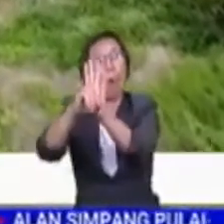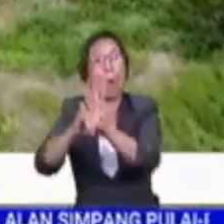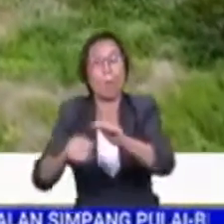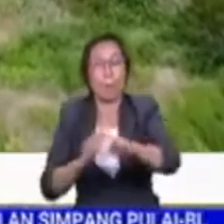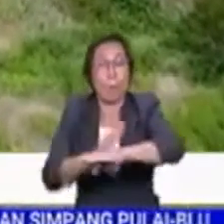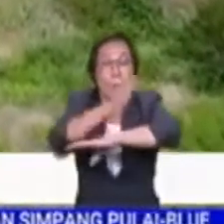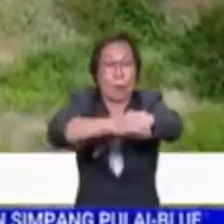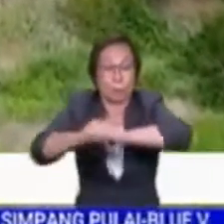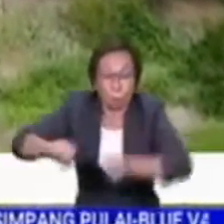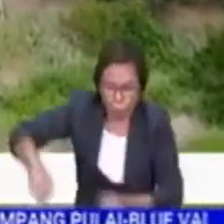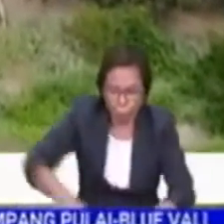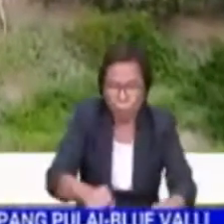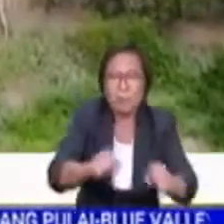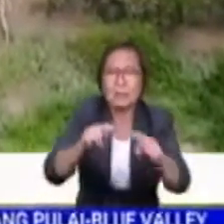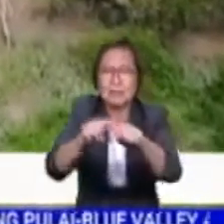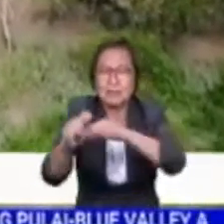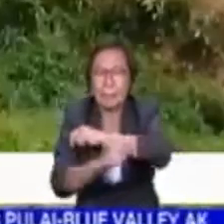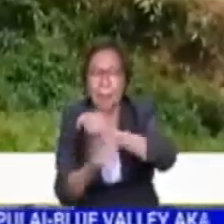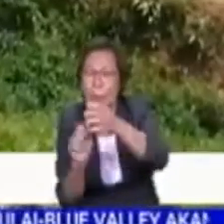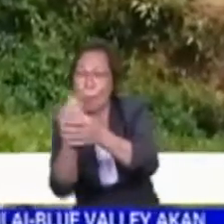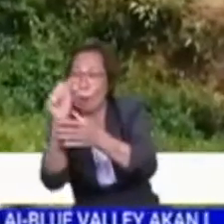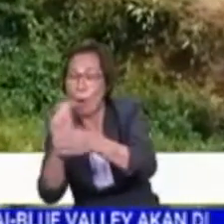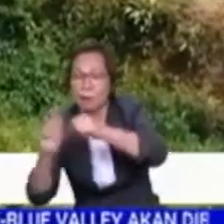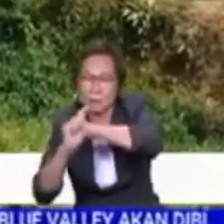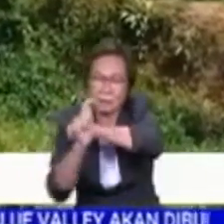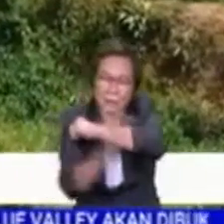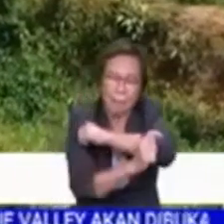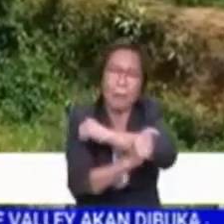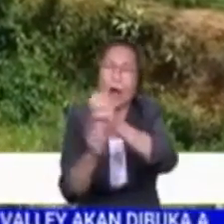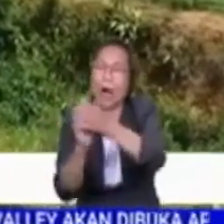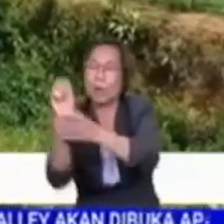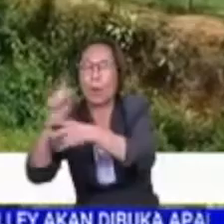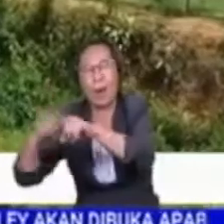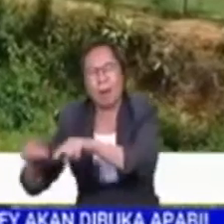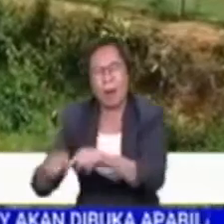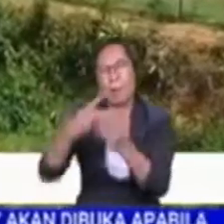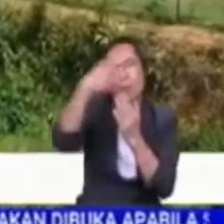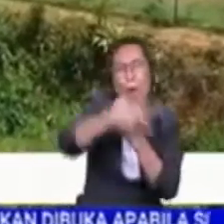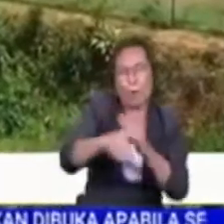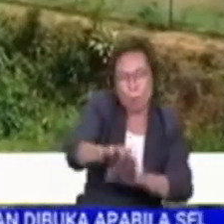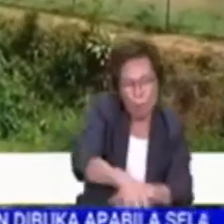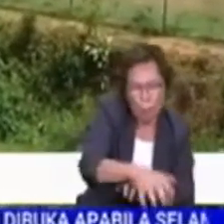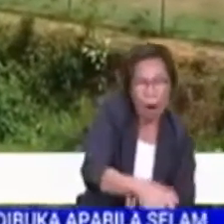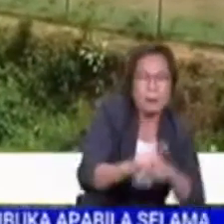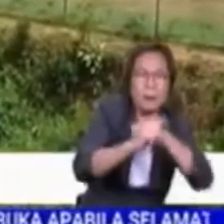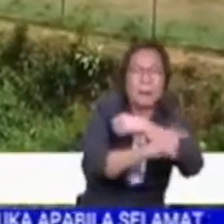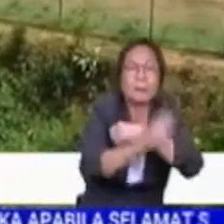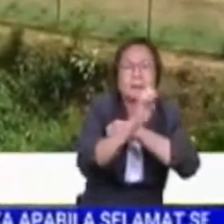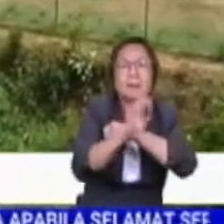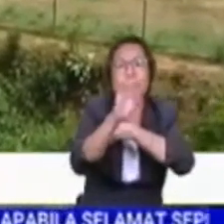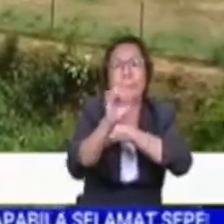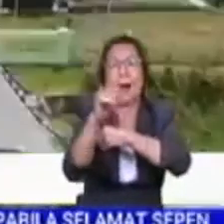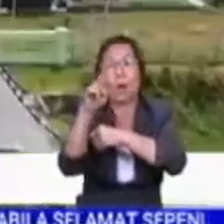Paku, Taman Agro Berbuling, Taman Agro Lubuk Tamang di Debak, projek pertanian Tanjung Sebekut, pembinaan